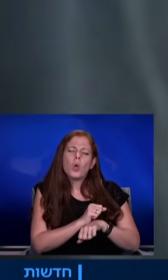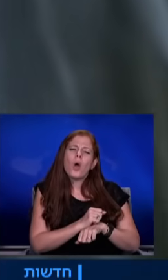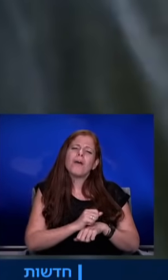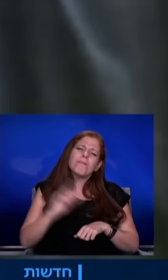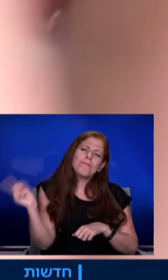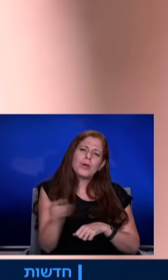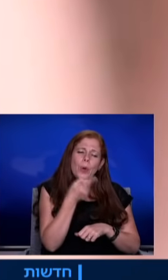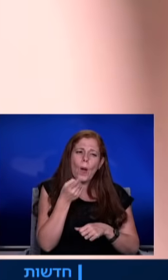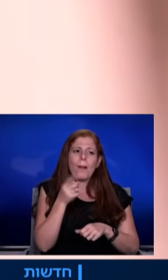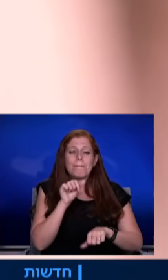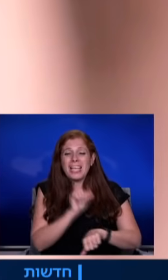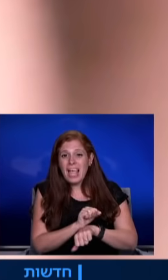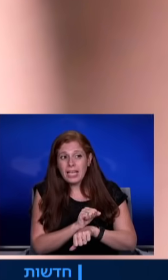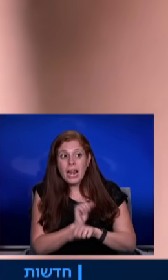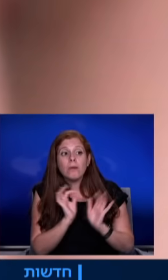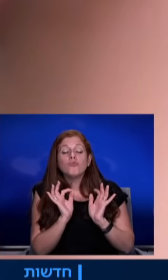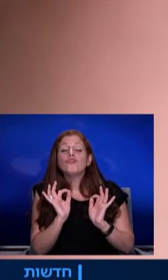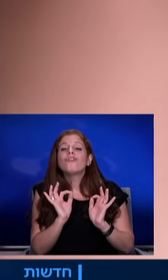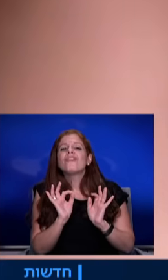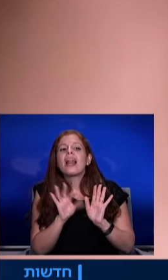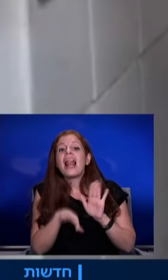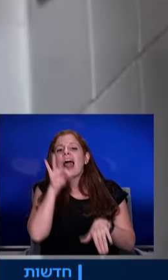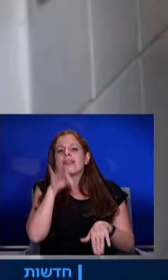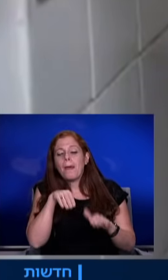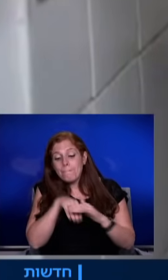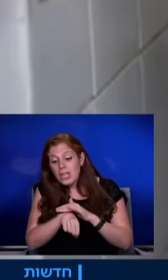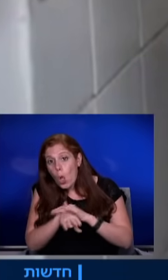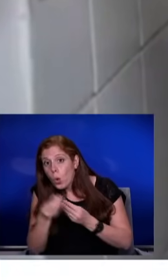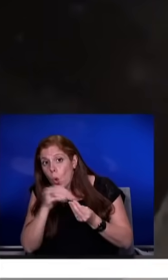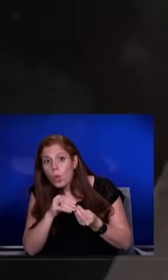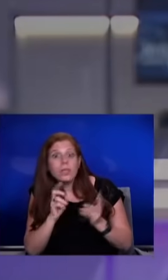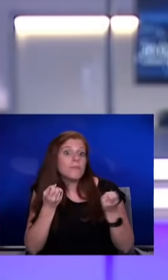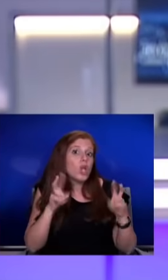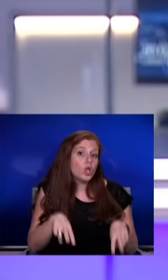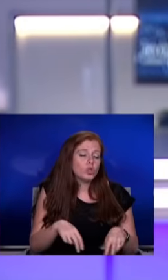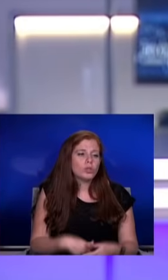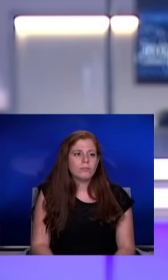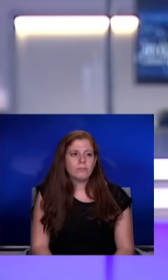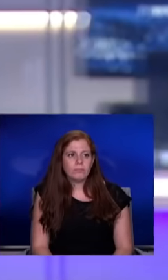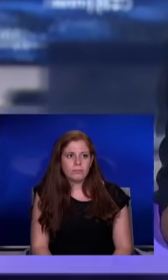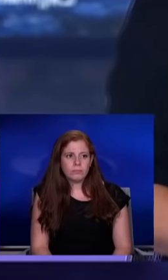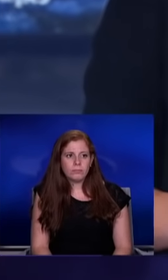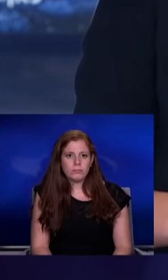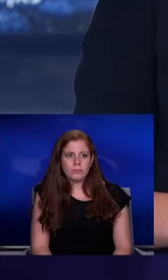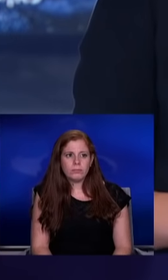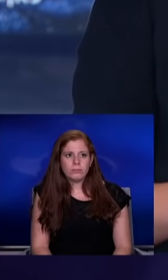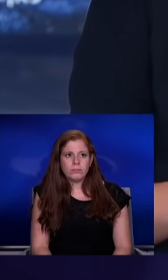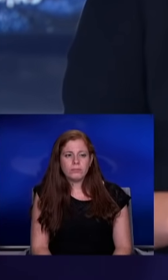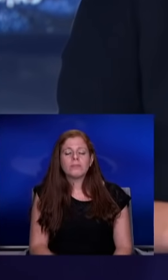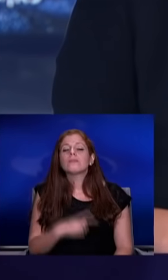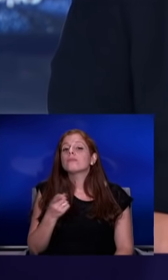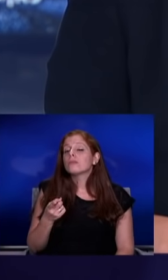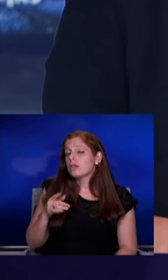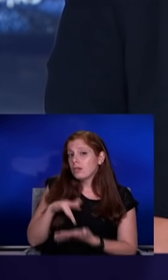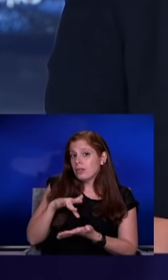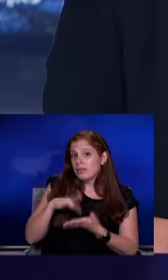הכלא הביטחוניים, במטרה לאתר מנהרות נוספות, אם ישנן כאלה. חן ביאר כתבנו נמצא סמוך